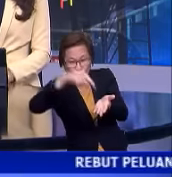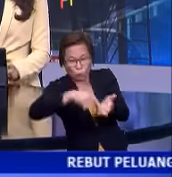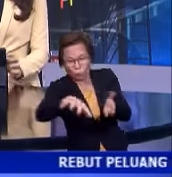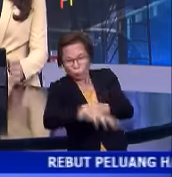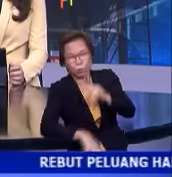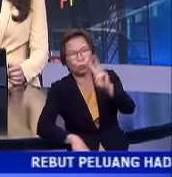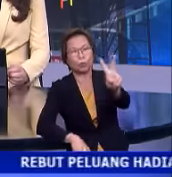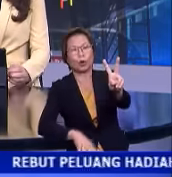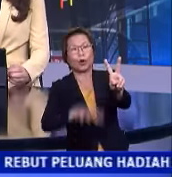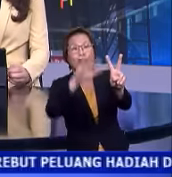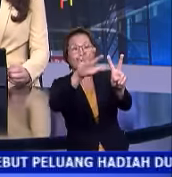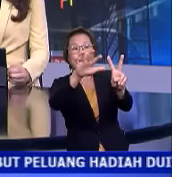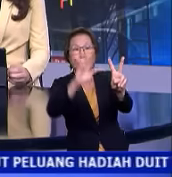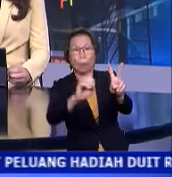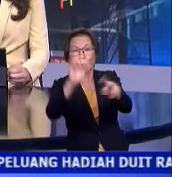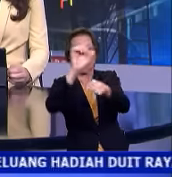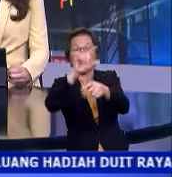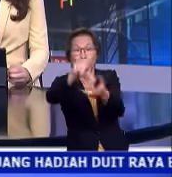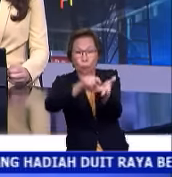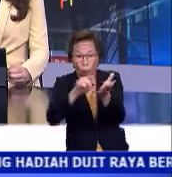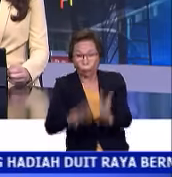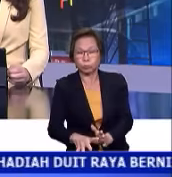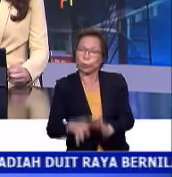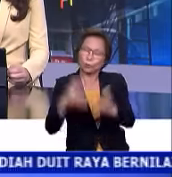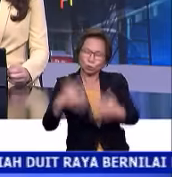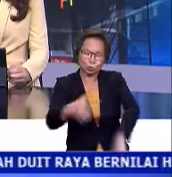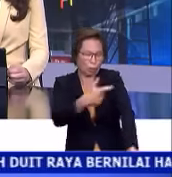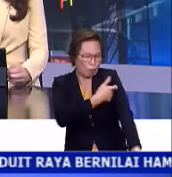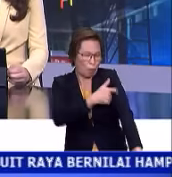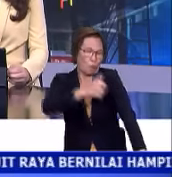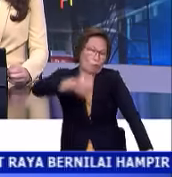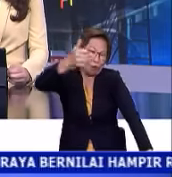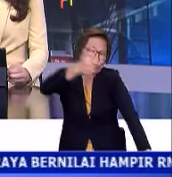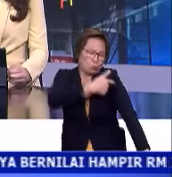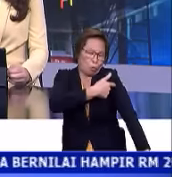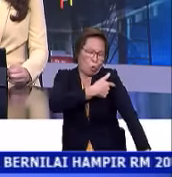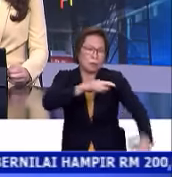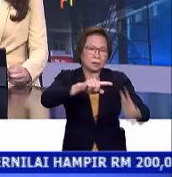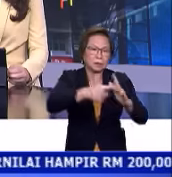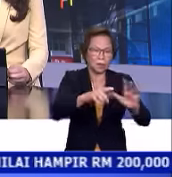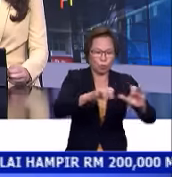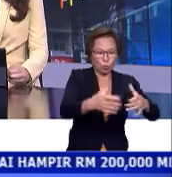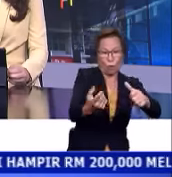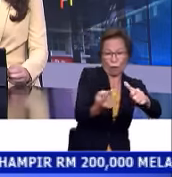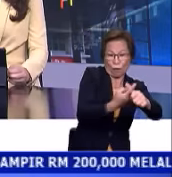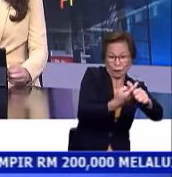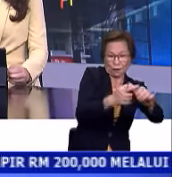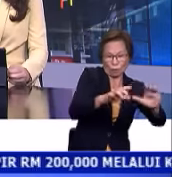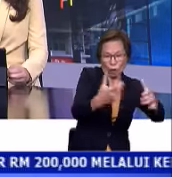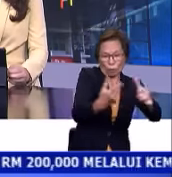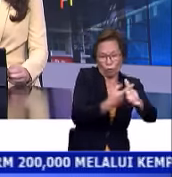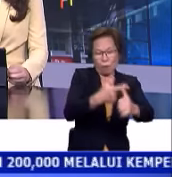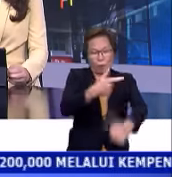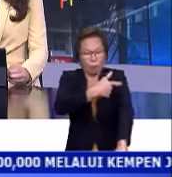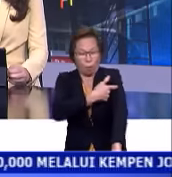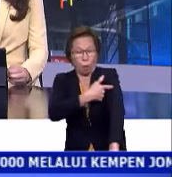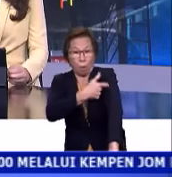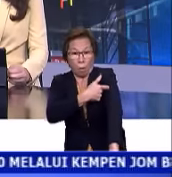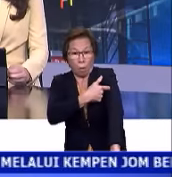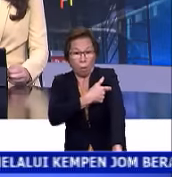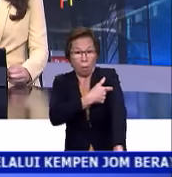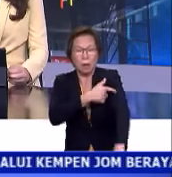Kira-kira 250 petugas telah diberikan dos pertama vaksin sejak kumpulan pertama diberikan suntikan pelalian